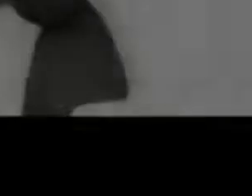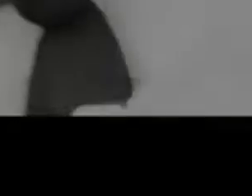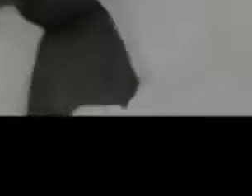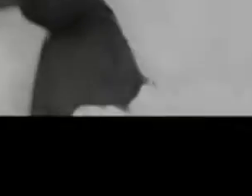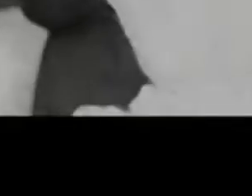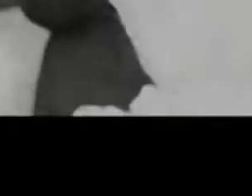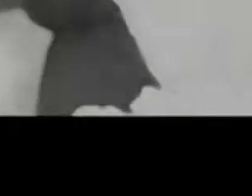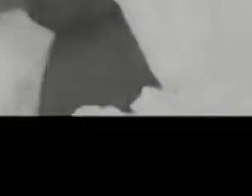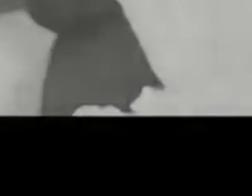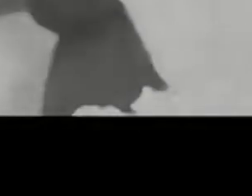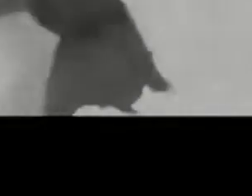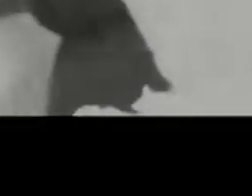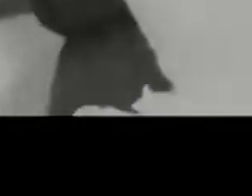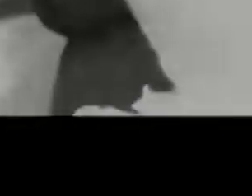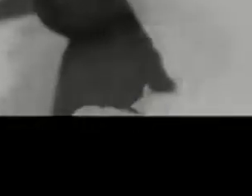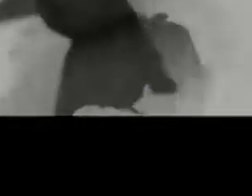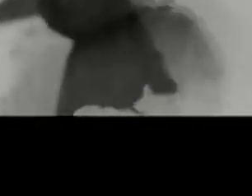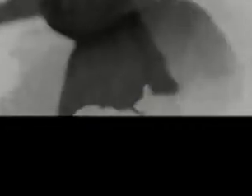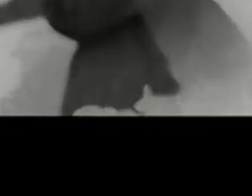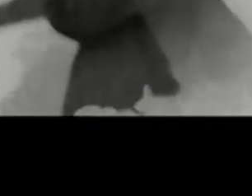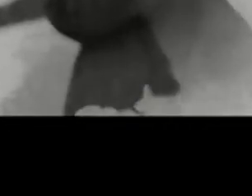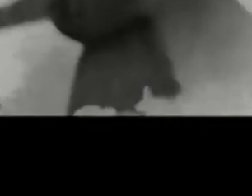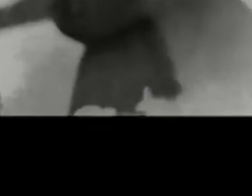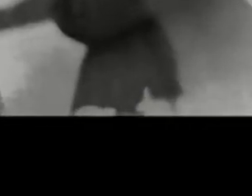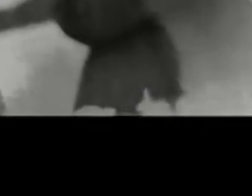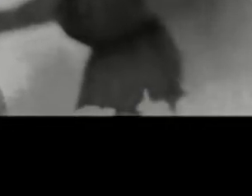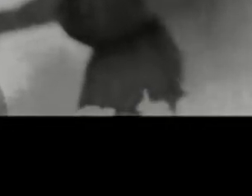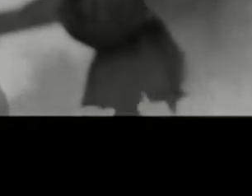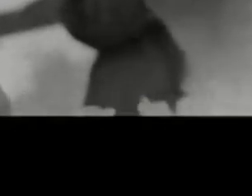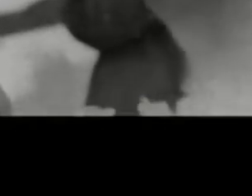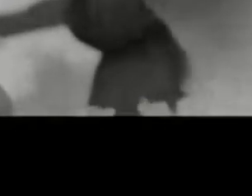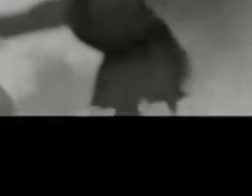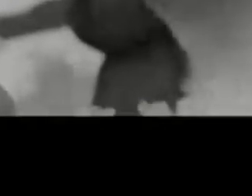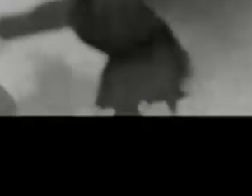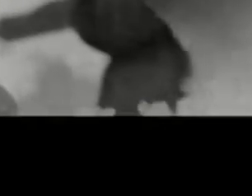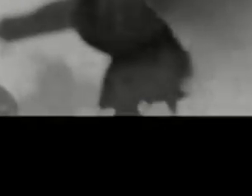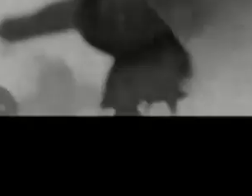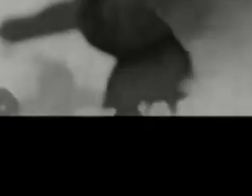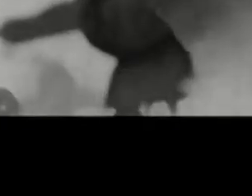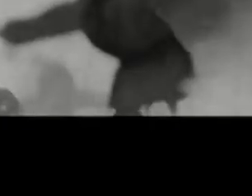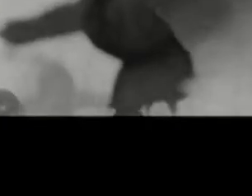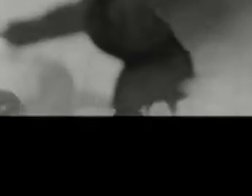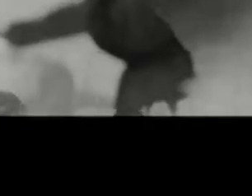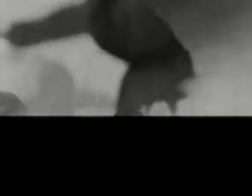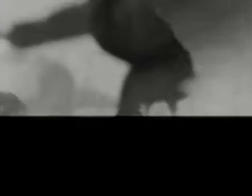tidak sempat terhenti seperti jarum jam dinding yang tidak berfungsi